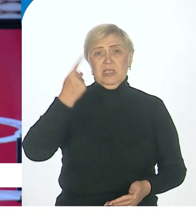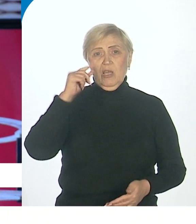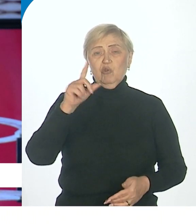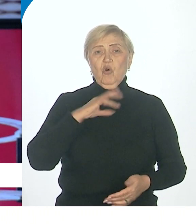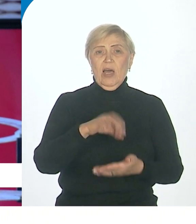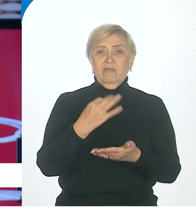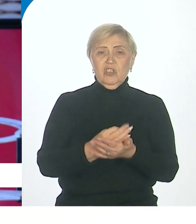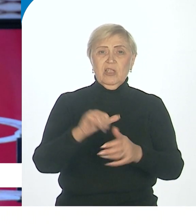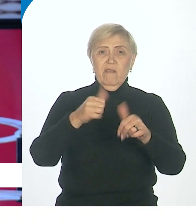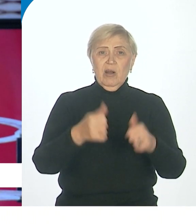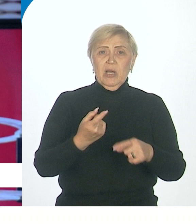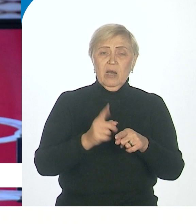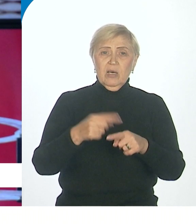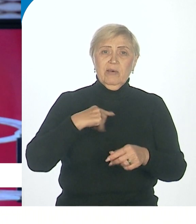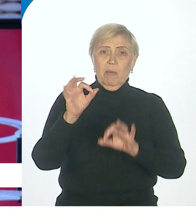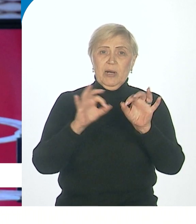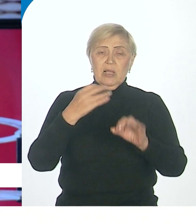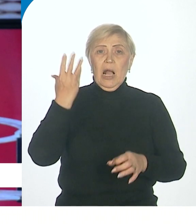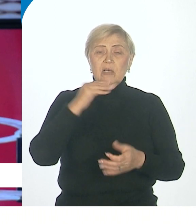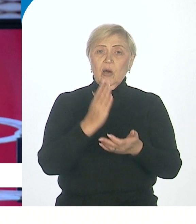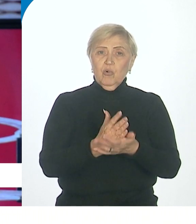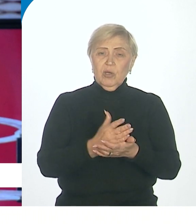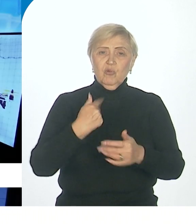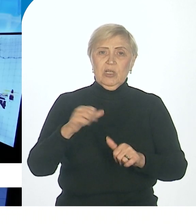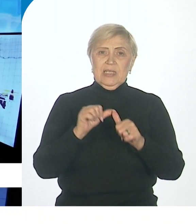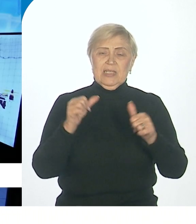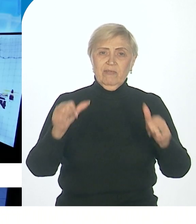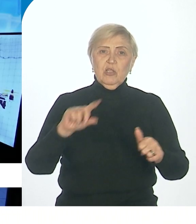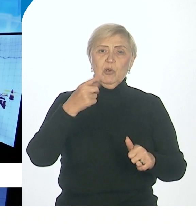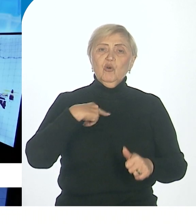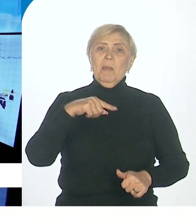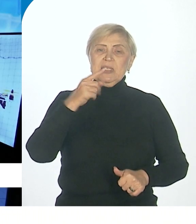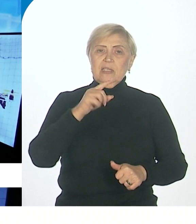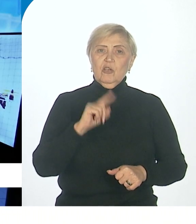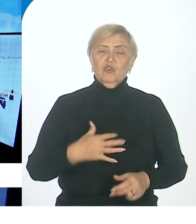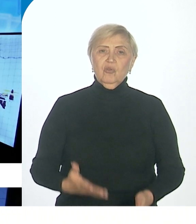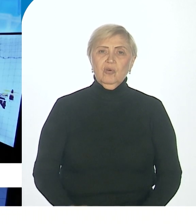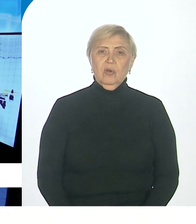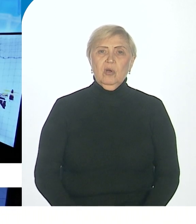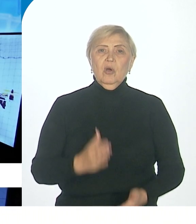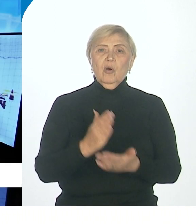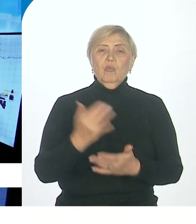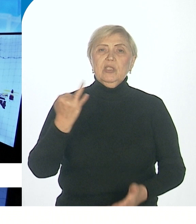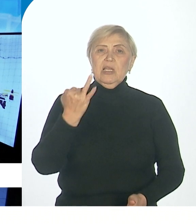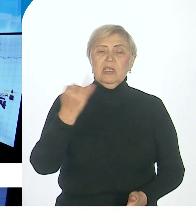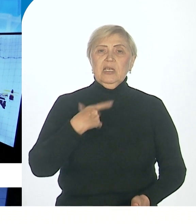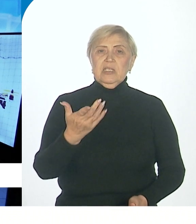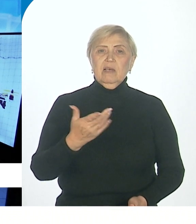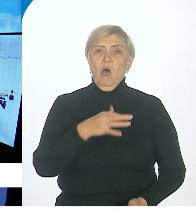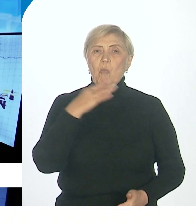В рамках этого проекта, когда мы будем создавать опорные центры, почему мы сказали, что воронка будет заинтересованных детей еще